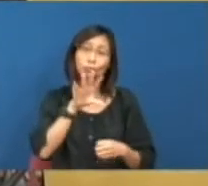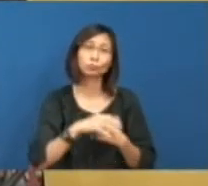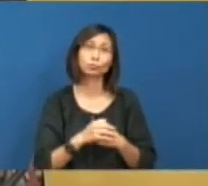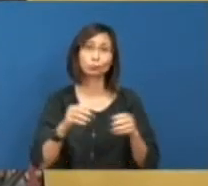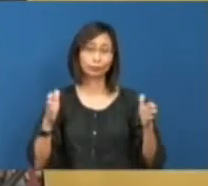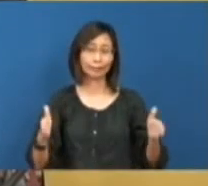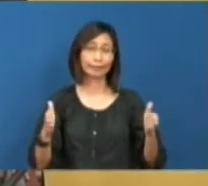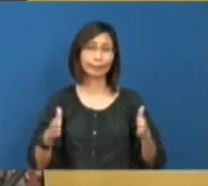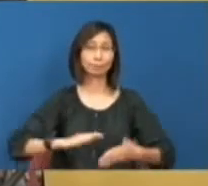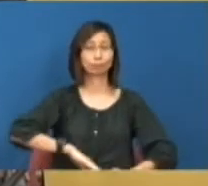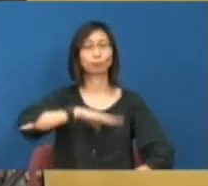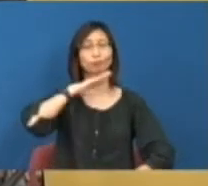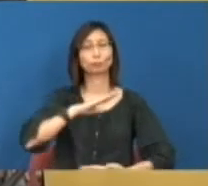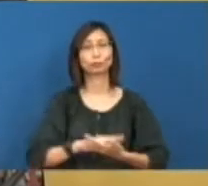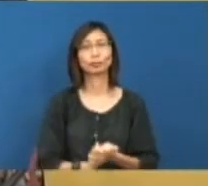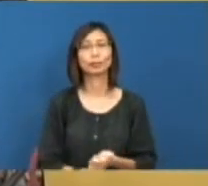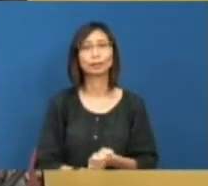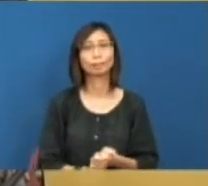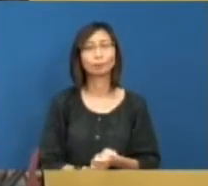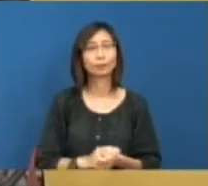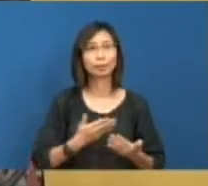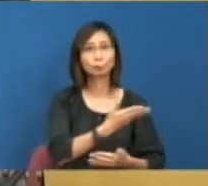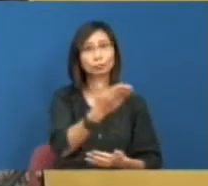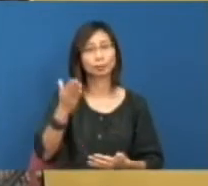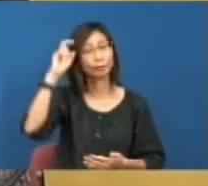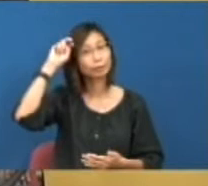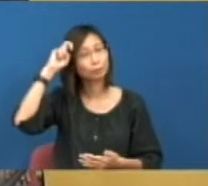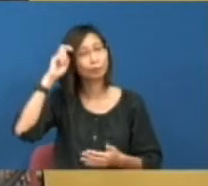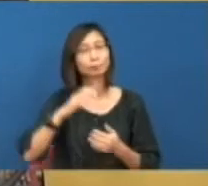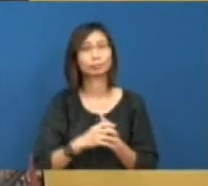一啲咁嘅事情。咁喺呢個